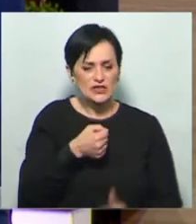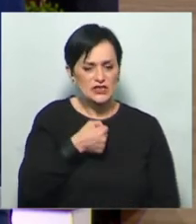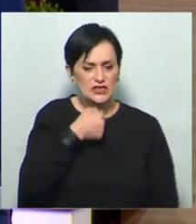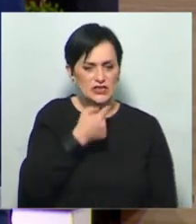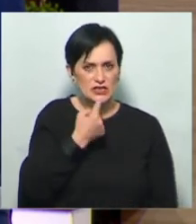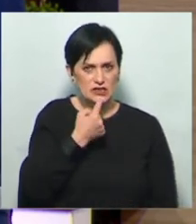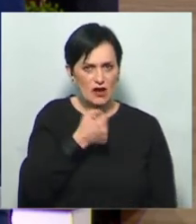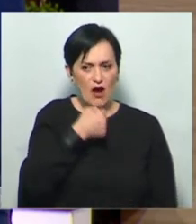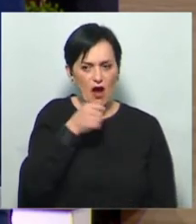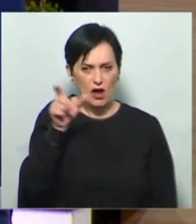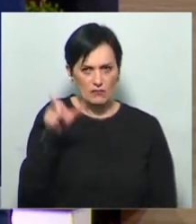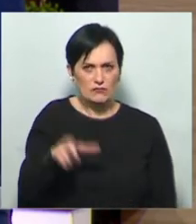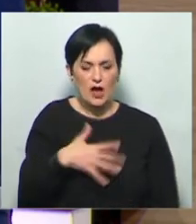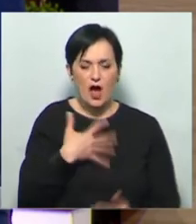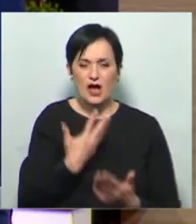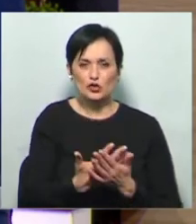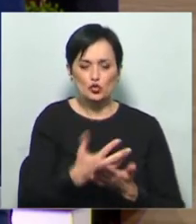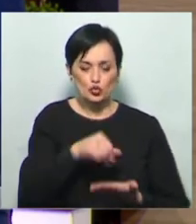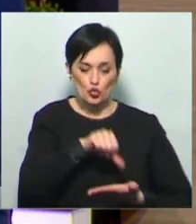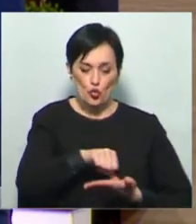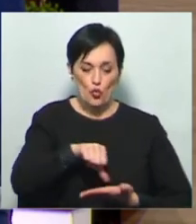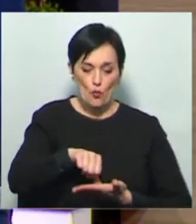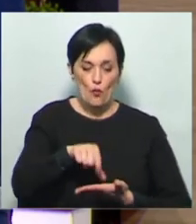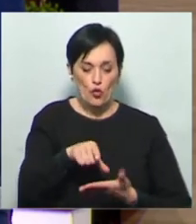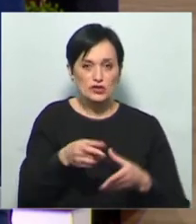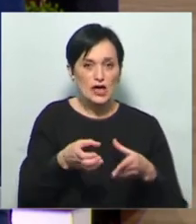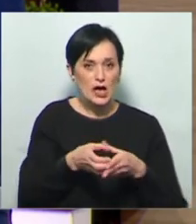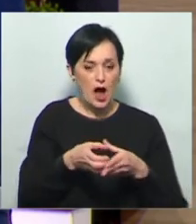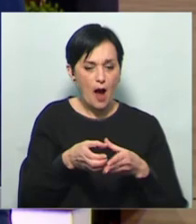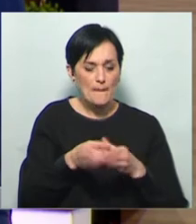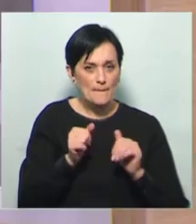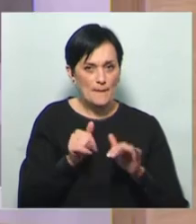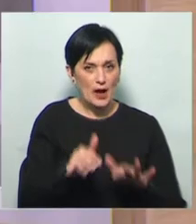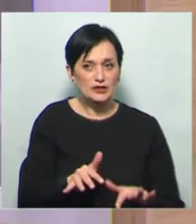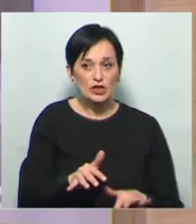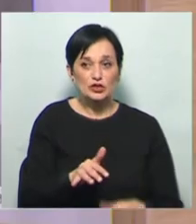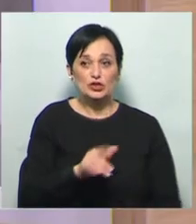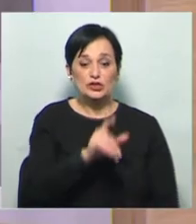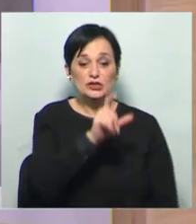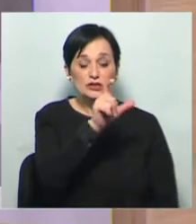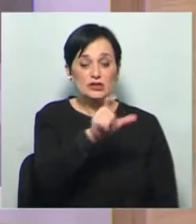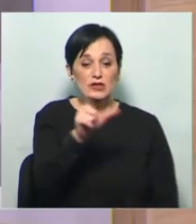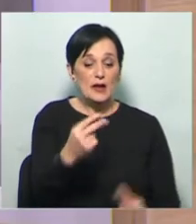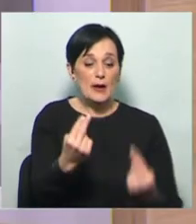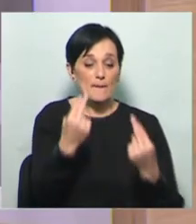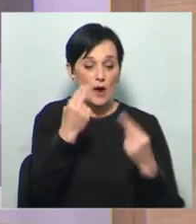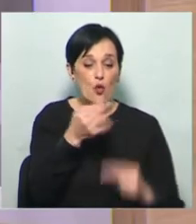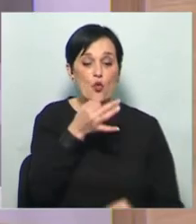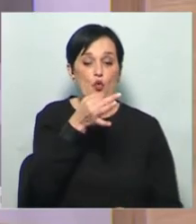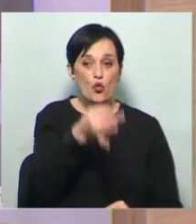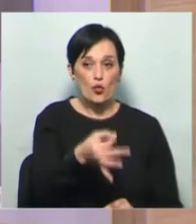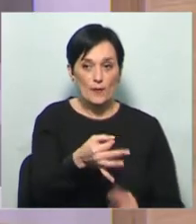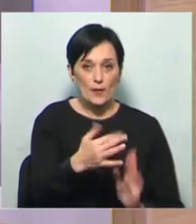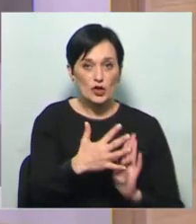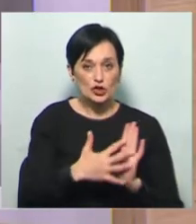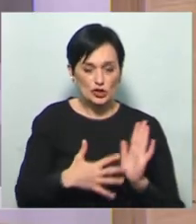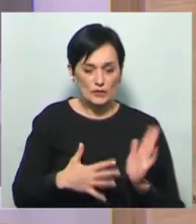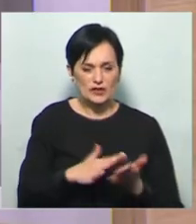ისე საკმაოდ აქტიურად მონაწილეობს ამ კამპანიაში. მოდით მაყურებელს უპასუხოთ და შემდეგ კიდევ გავაგზავნოთ